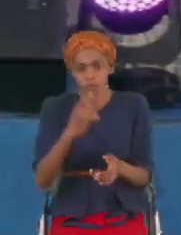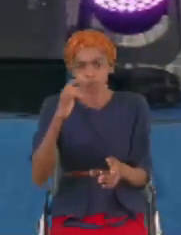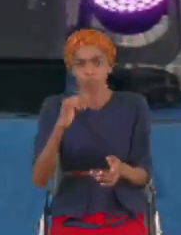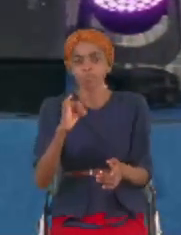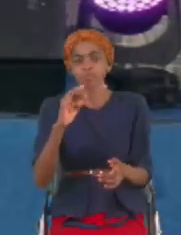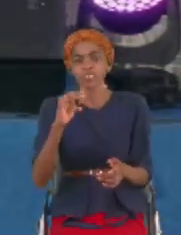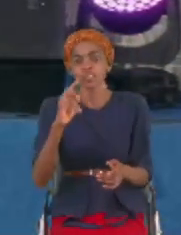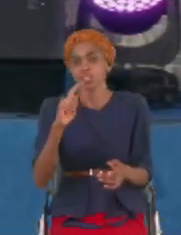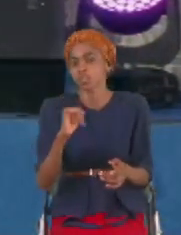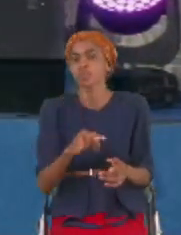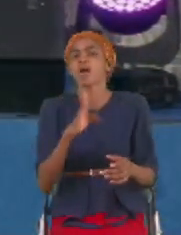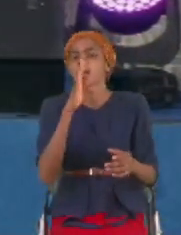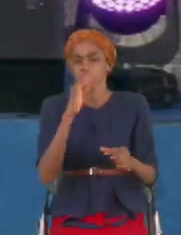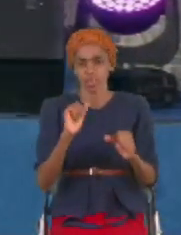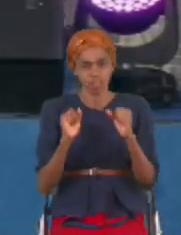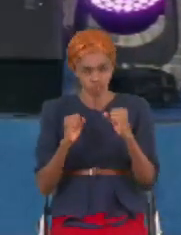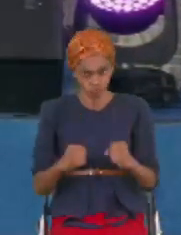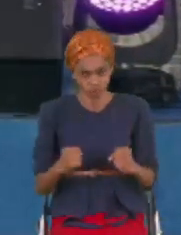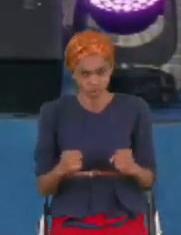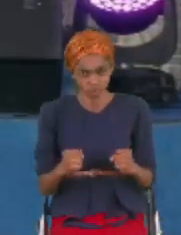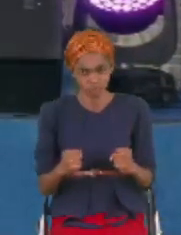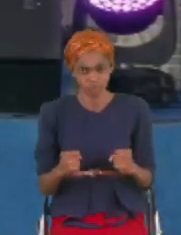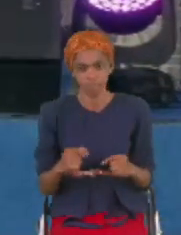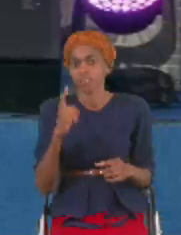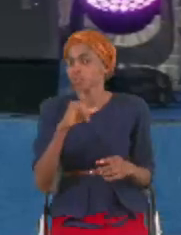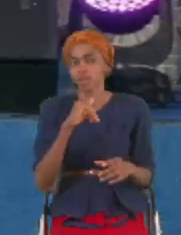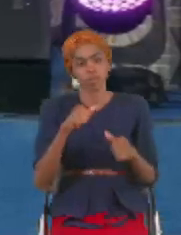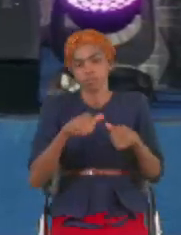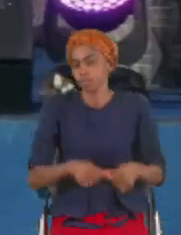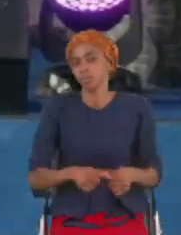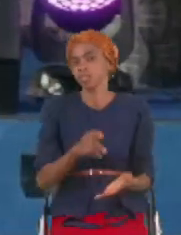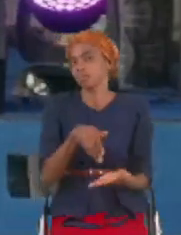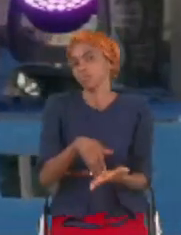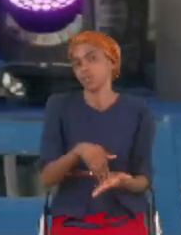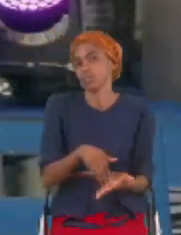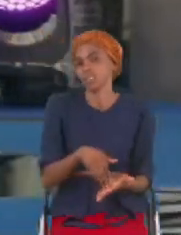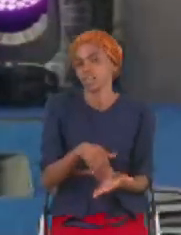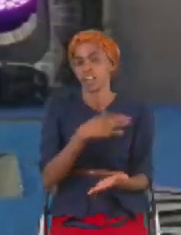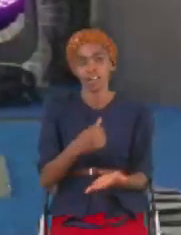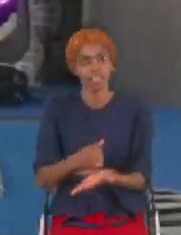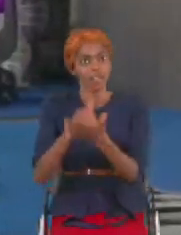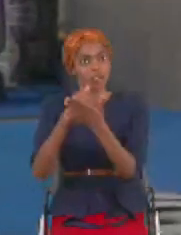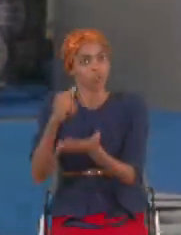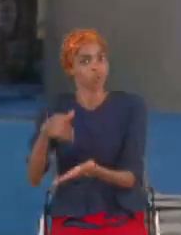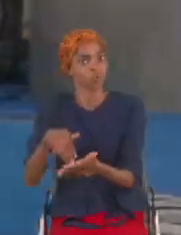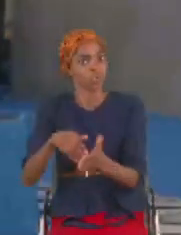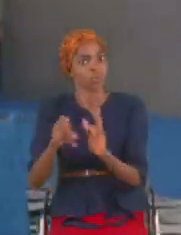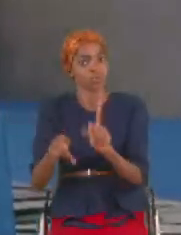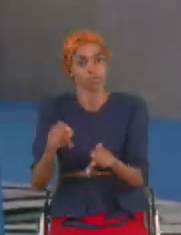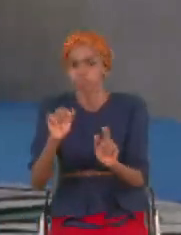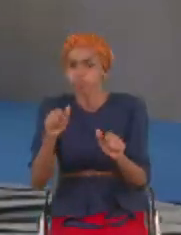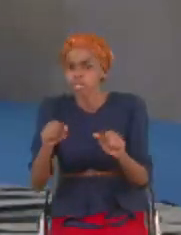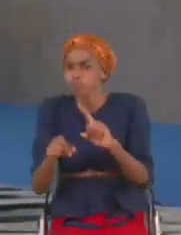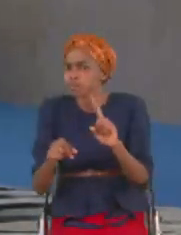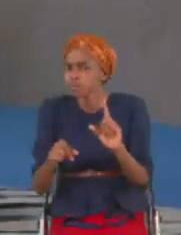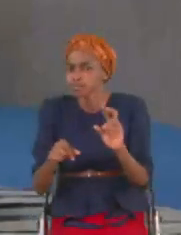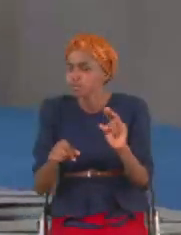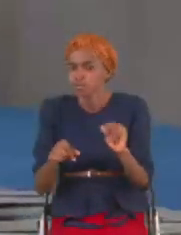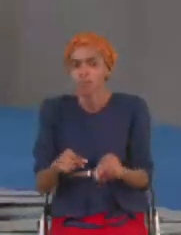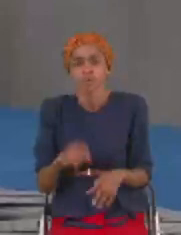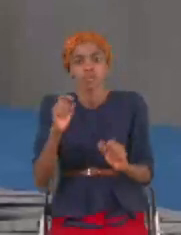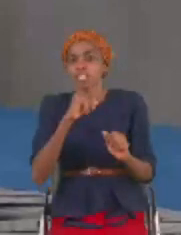timothée spotify toi tu ne peux pas être faible et aider les faibles tu ne peux